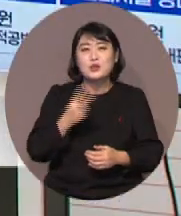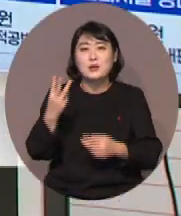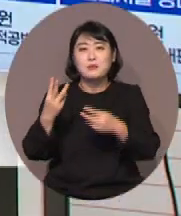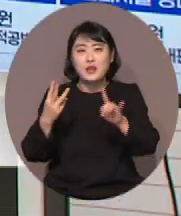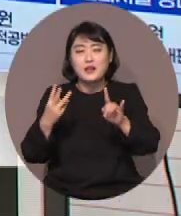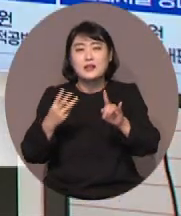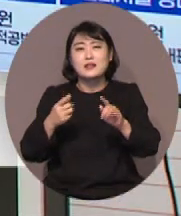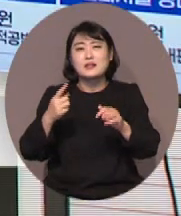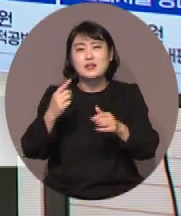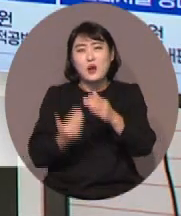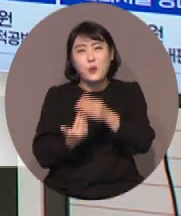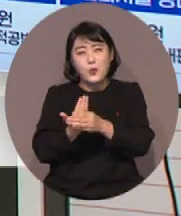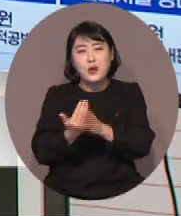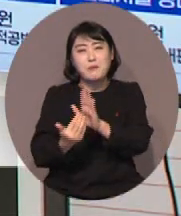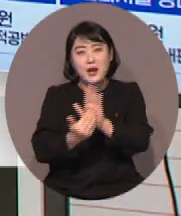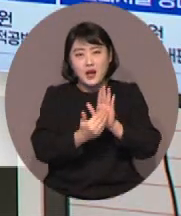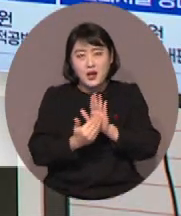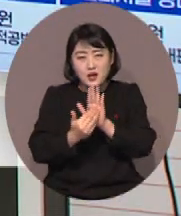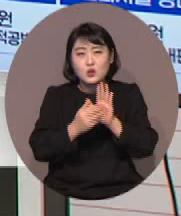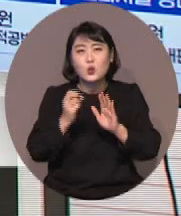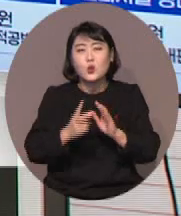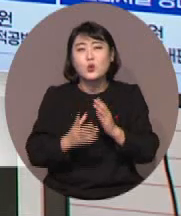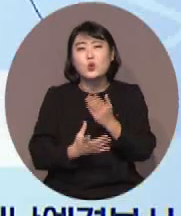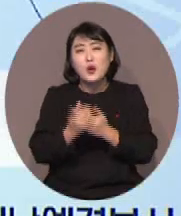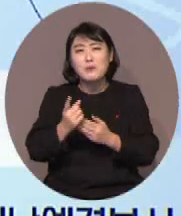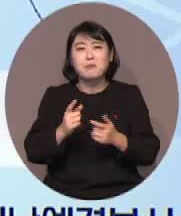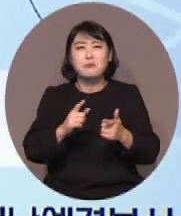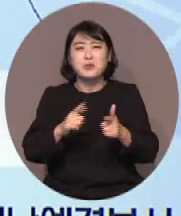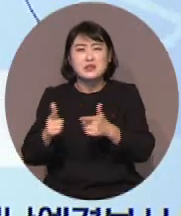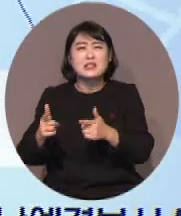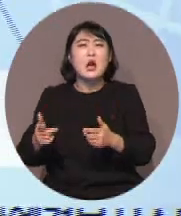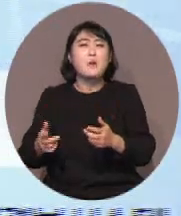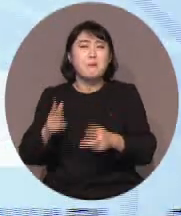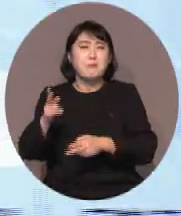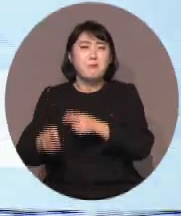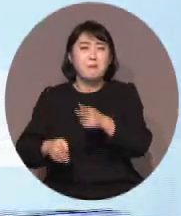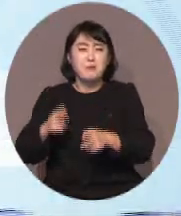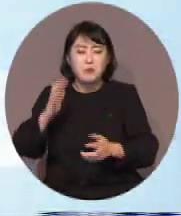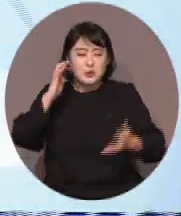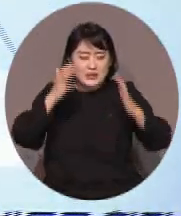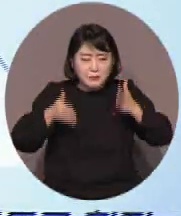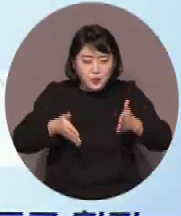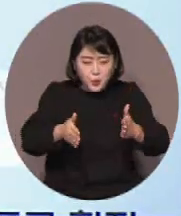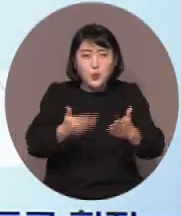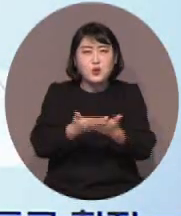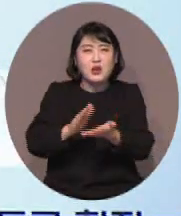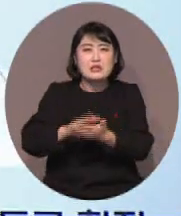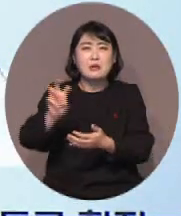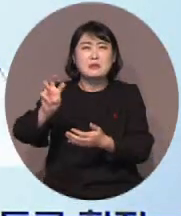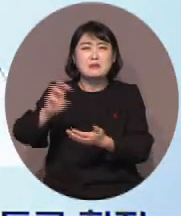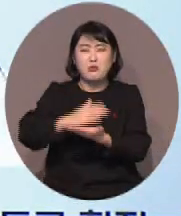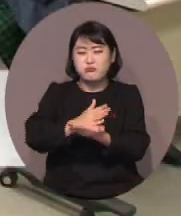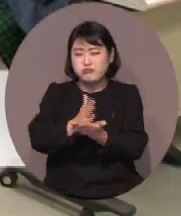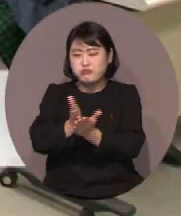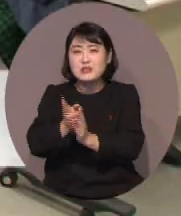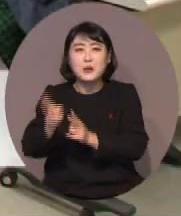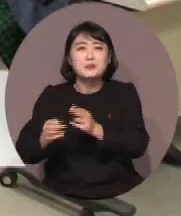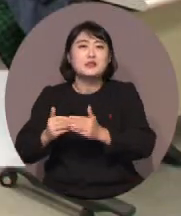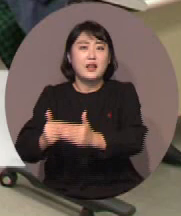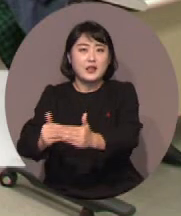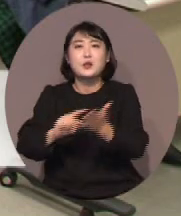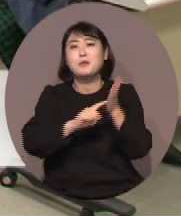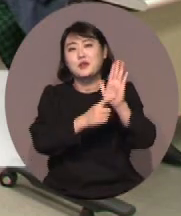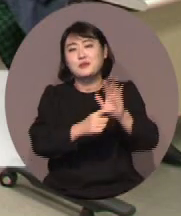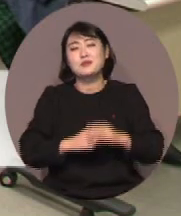재해예방 둘레길 조성과 대전천 통합하천 사업 유등천 혼잡도로 개설 등 30개 사업을 추진하겠다고